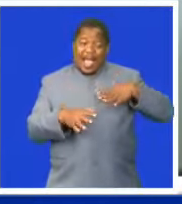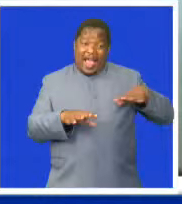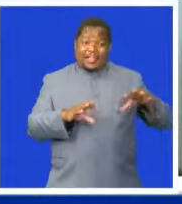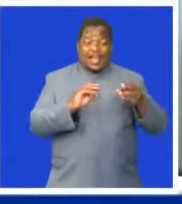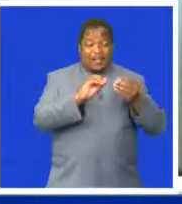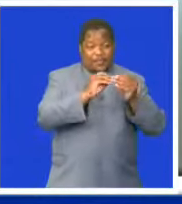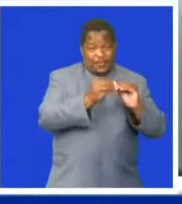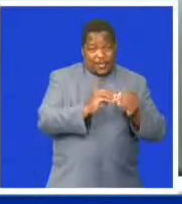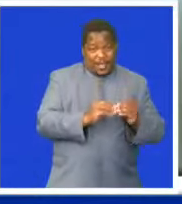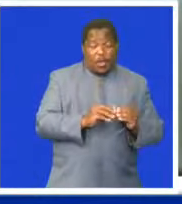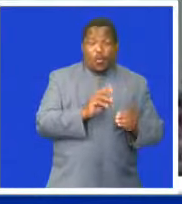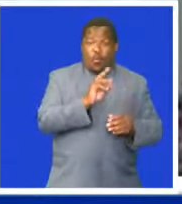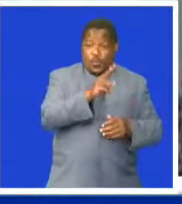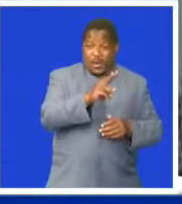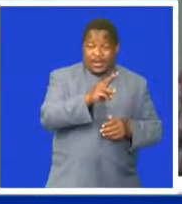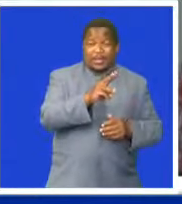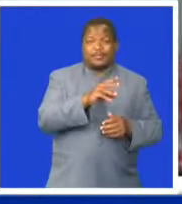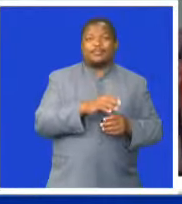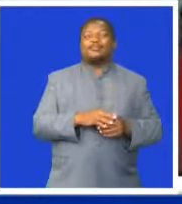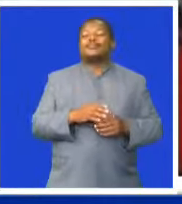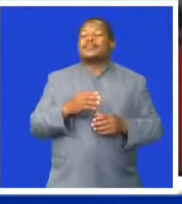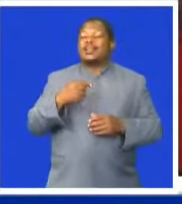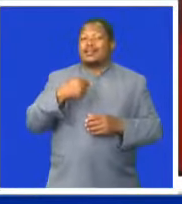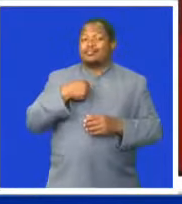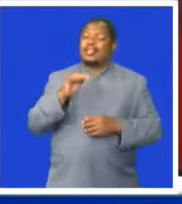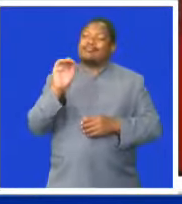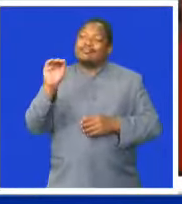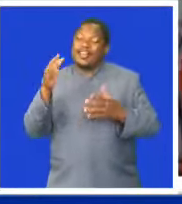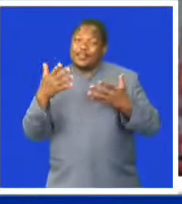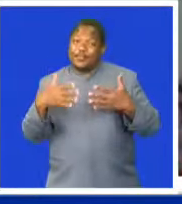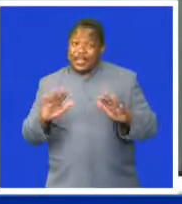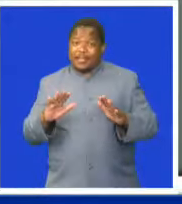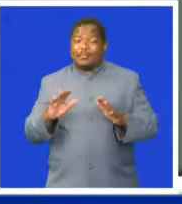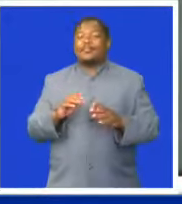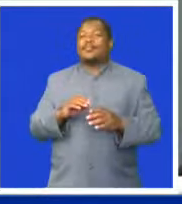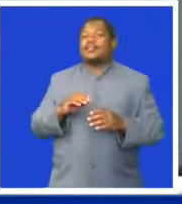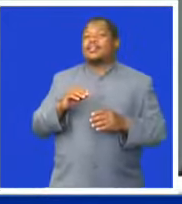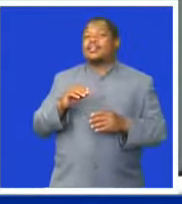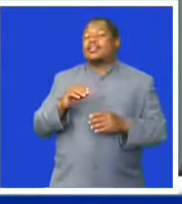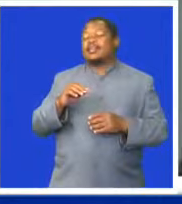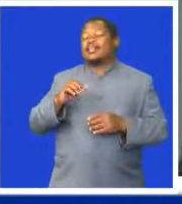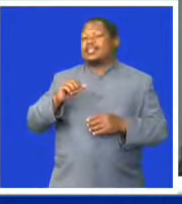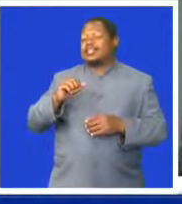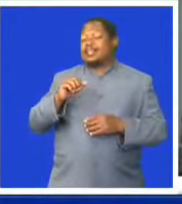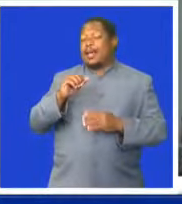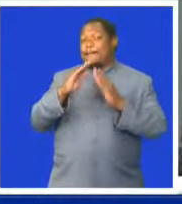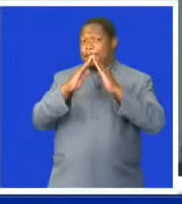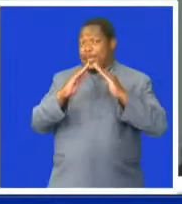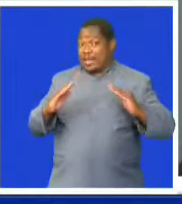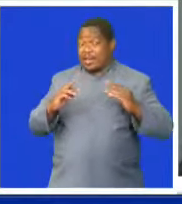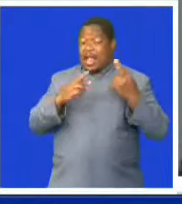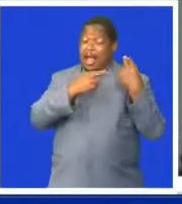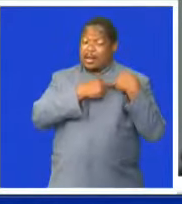Sikhulumile-ke ne-public service andtingomba deposit. We will be receiving